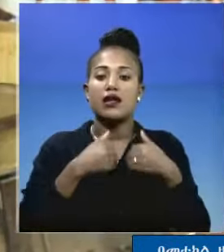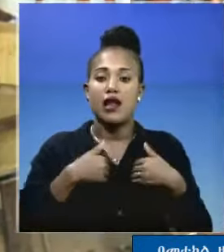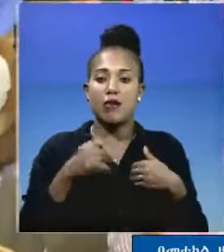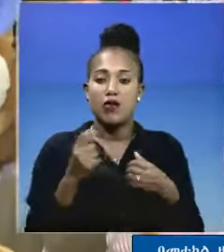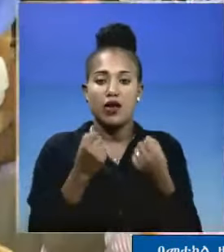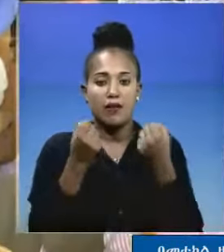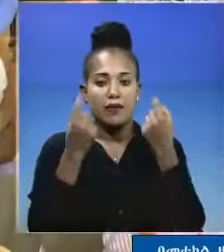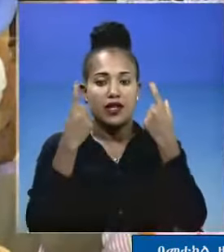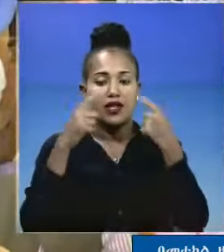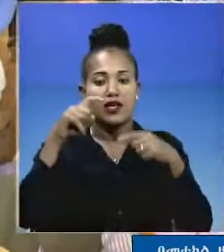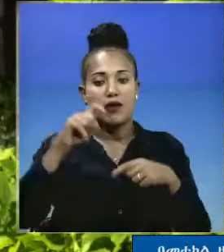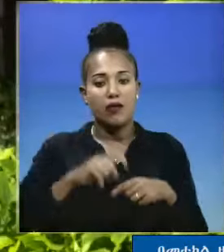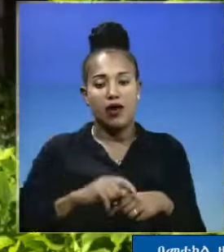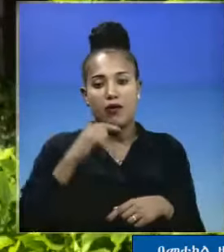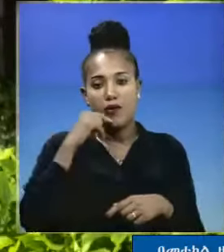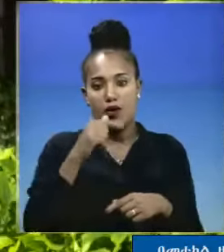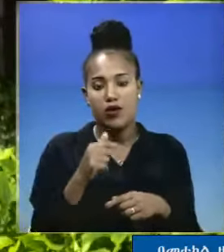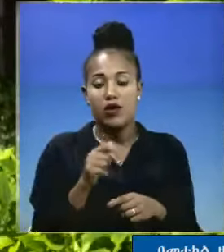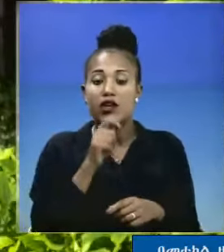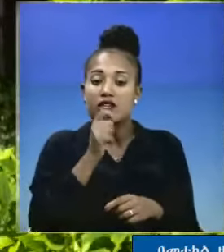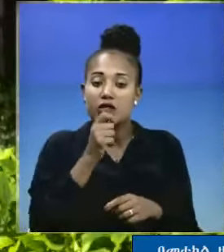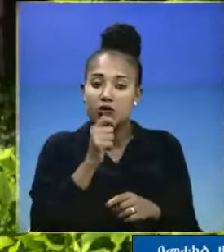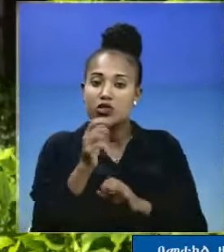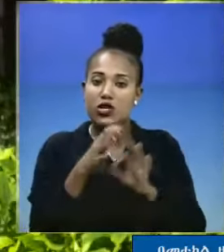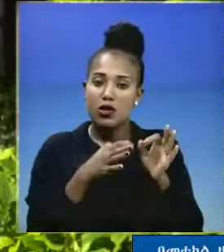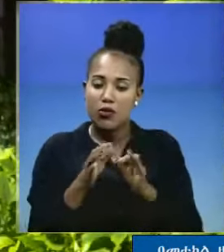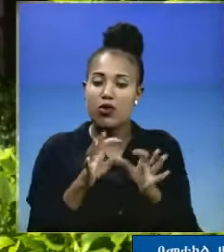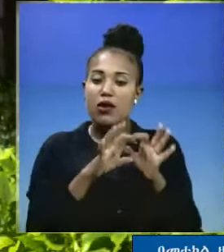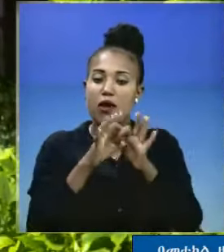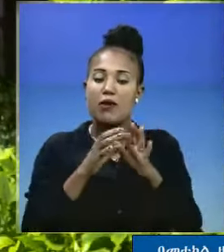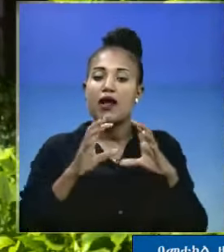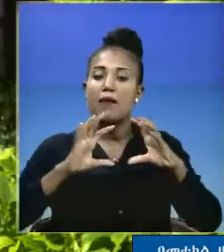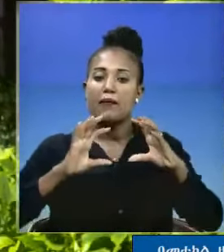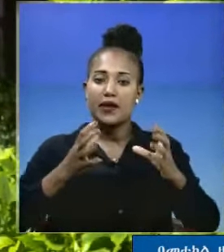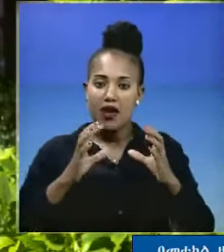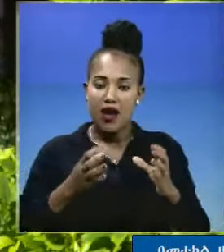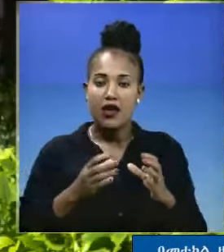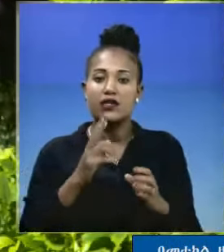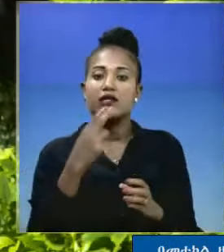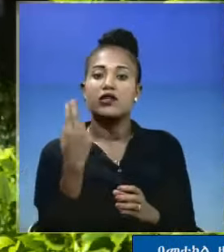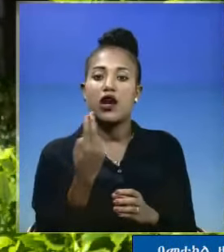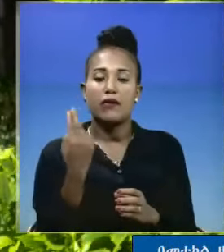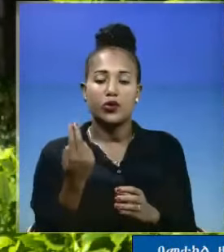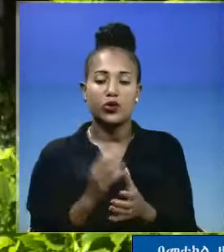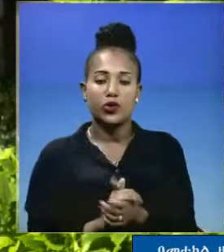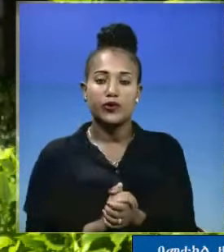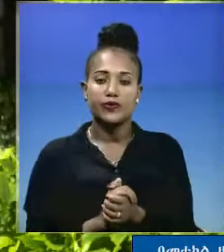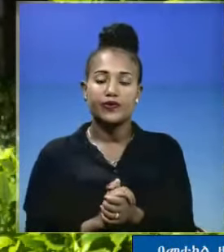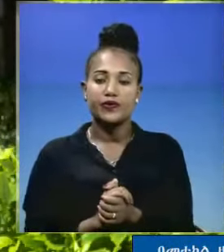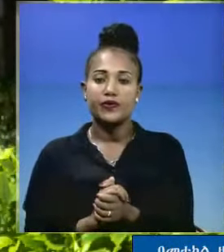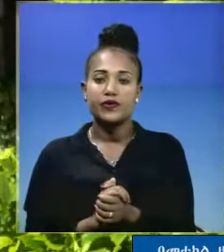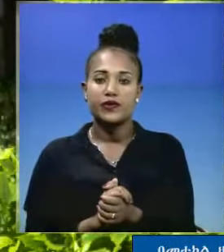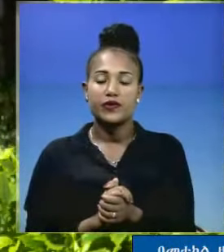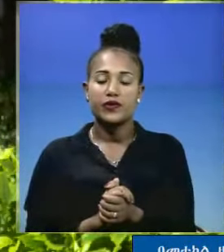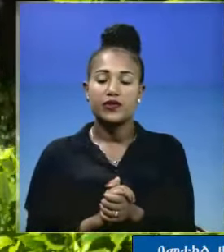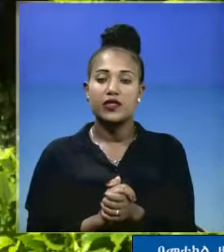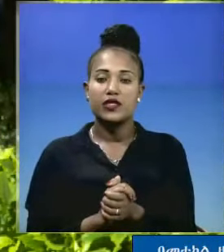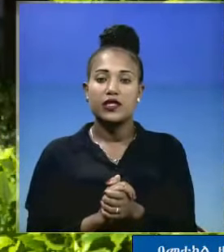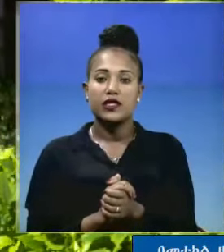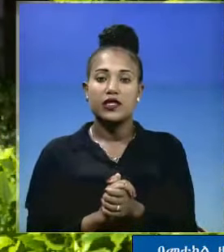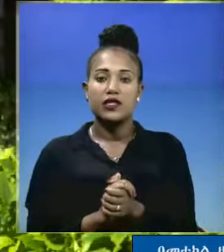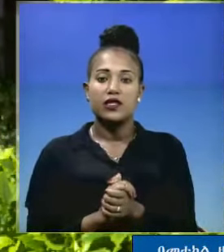እንዳለ መሆኑን መገንዘብ ይገባል ብለዋል። ጋዜጠኞች ሲዘግቡ፣ የማህበራዊ ሚዲያ ተጠቃሚዎች፣